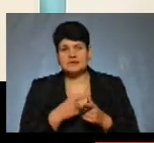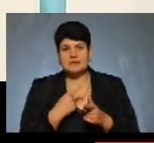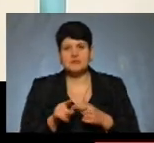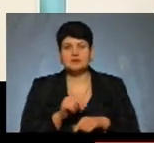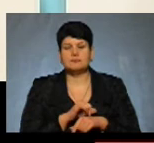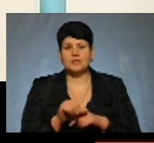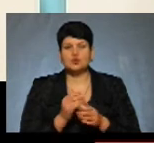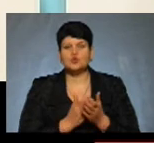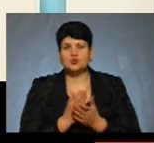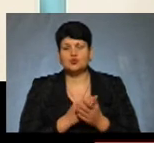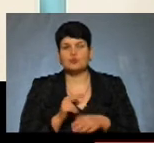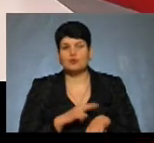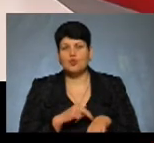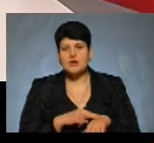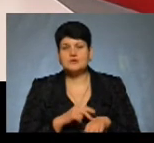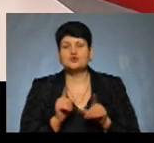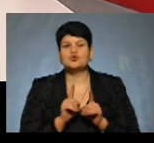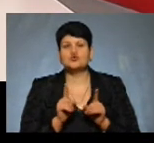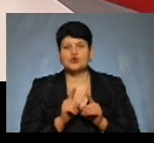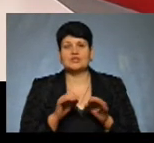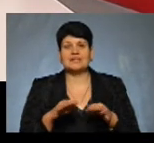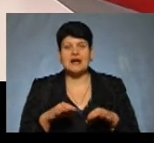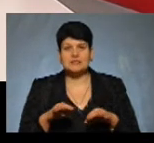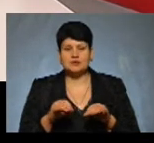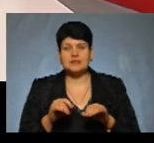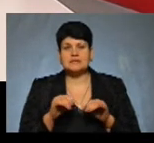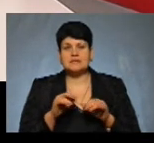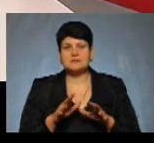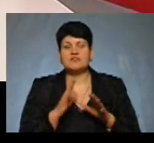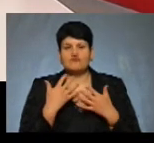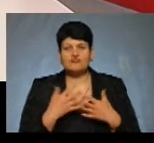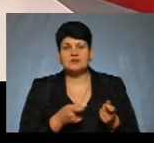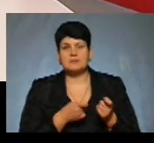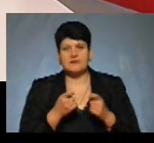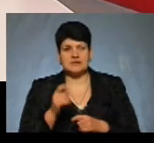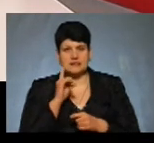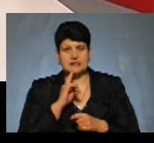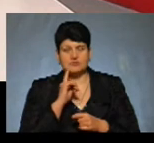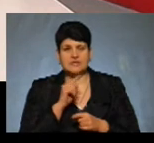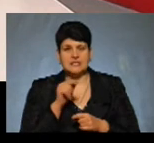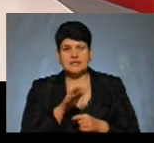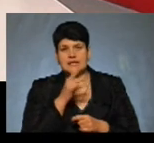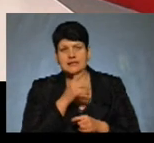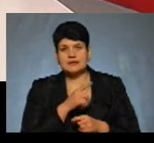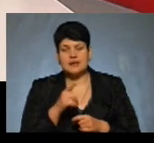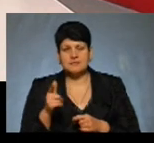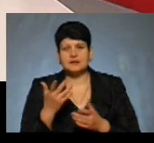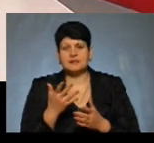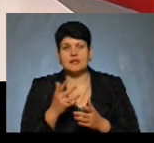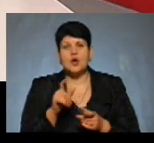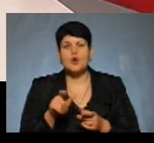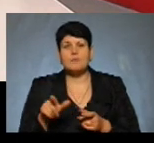і поліцією щодо транспортних засобів, які вже ввезені в тимчасовому, їхні строки, які громадяни їх